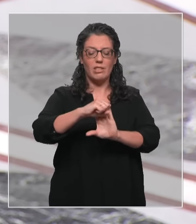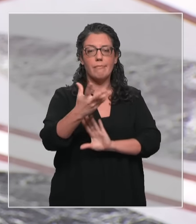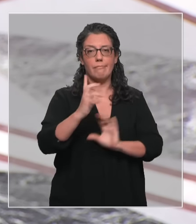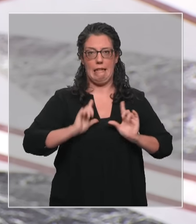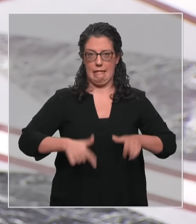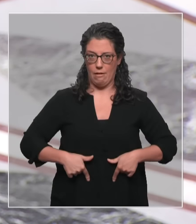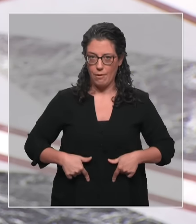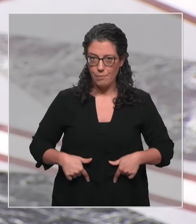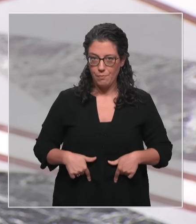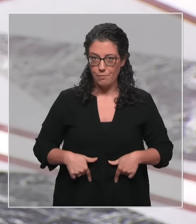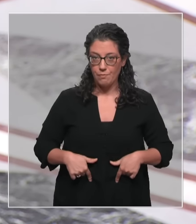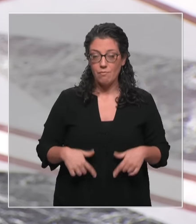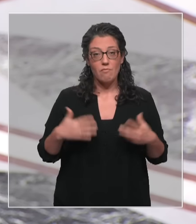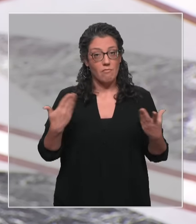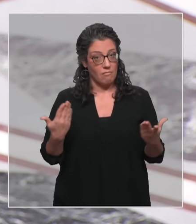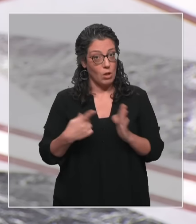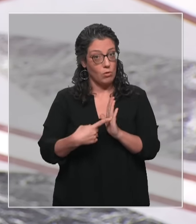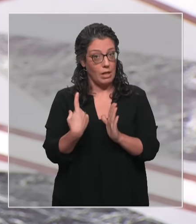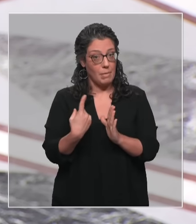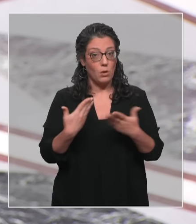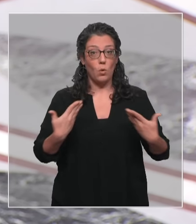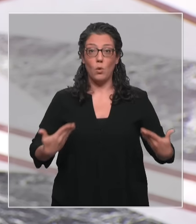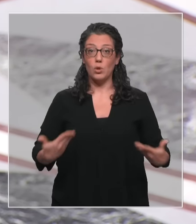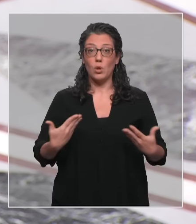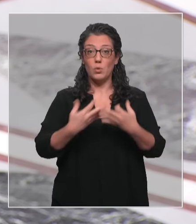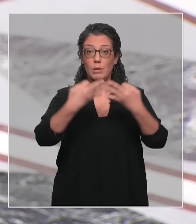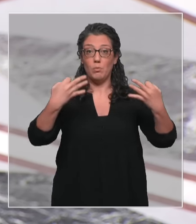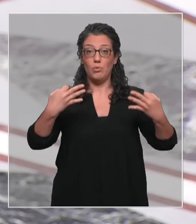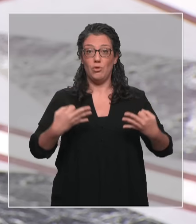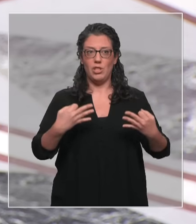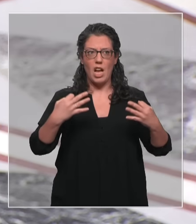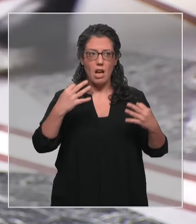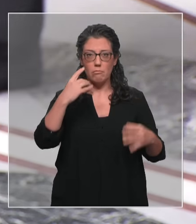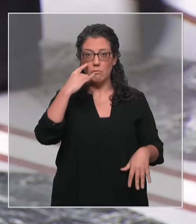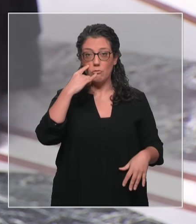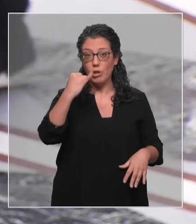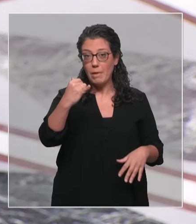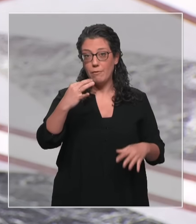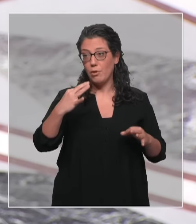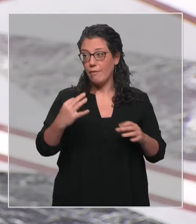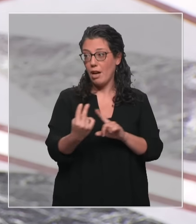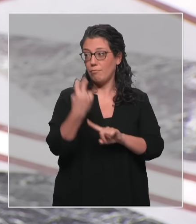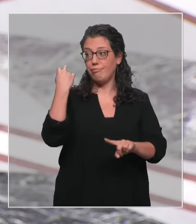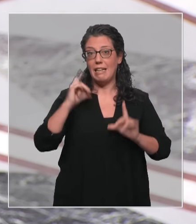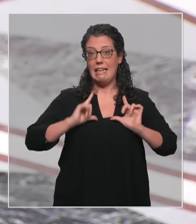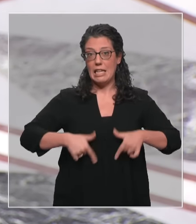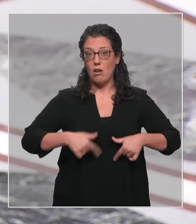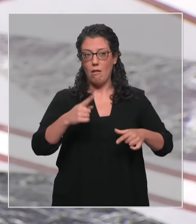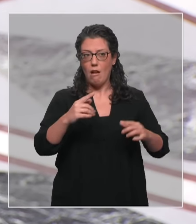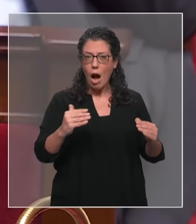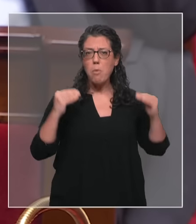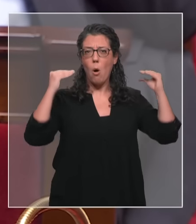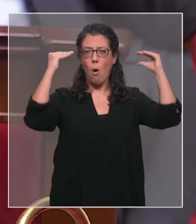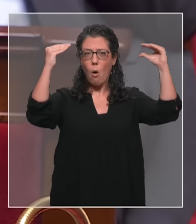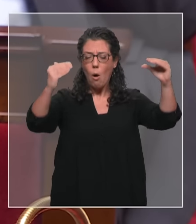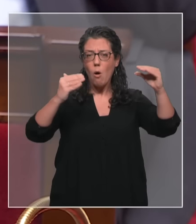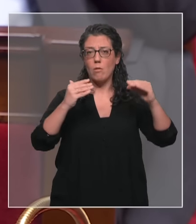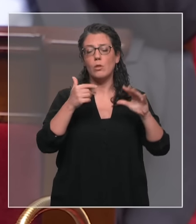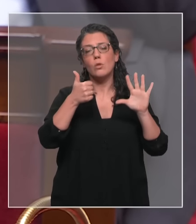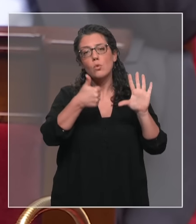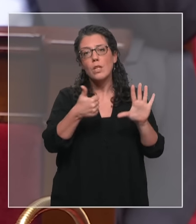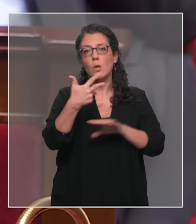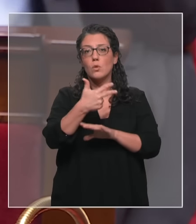rappeler, nous vous proposons précisément aujourd'hui le budget qui est le plus élevé de l'histoire de toute l'école, 63 milliards d'euros. Je sais bien que tout n'est pas